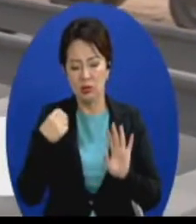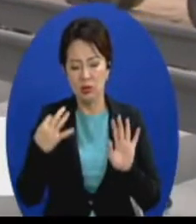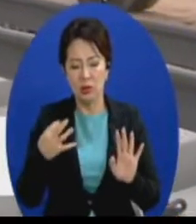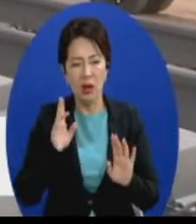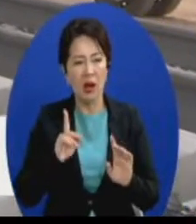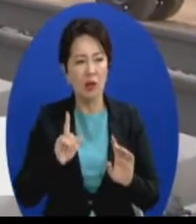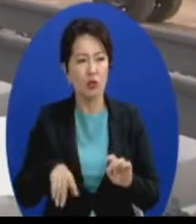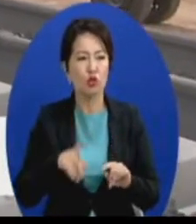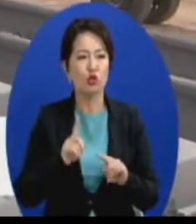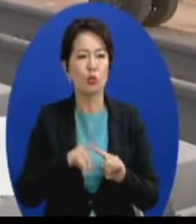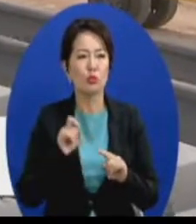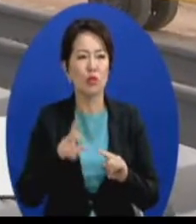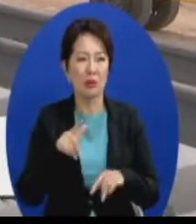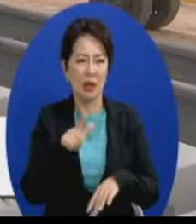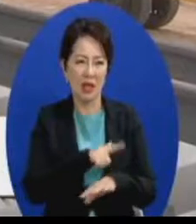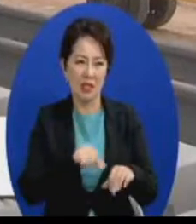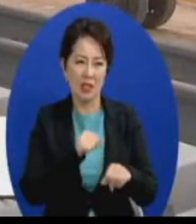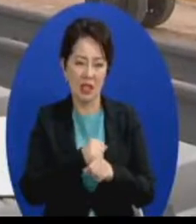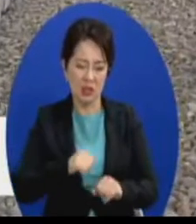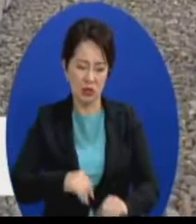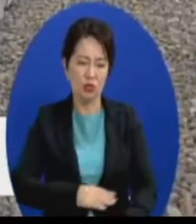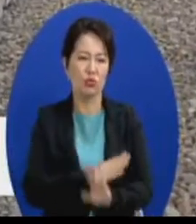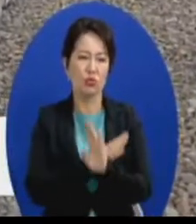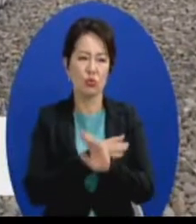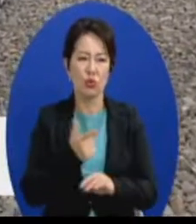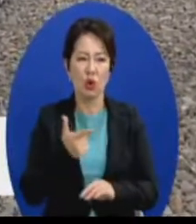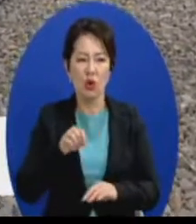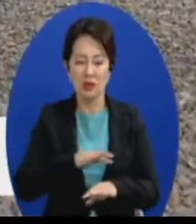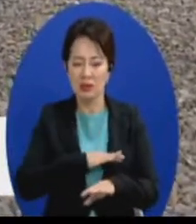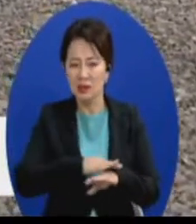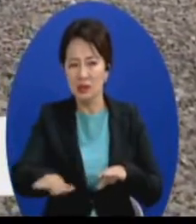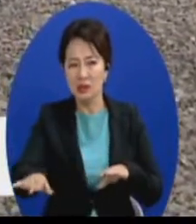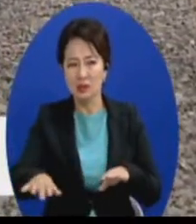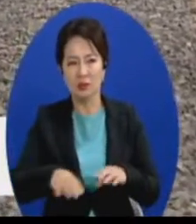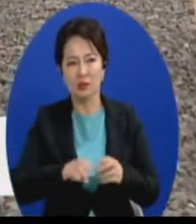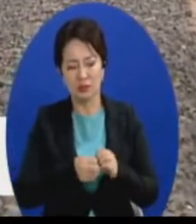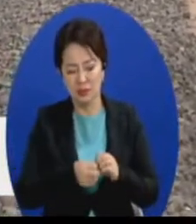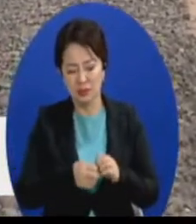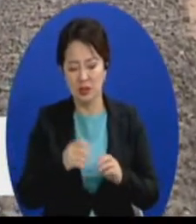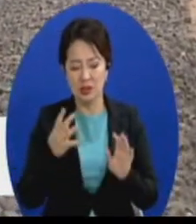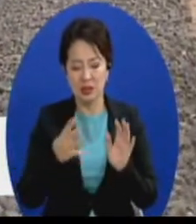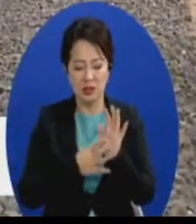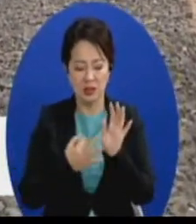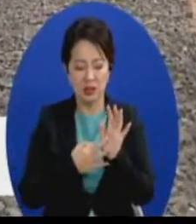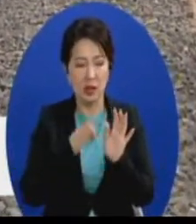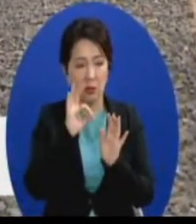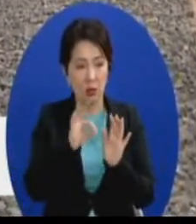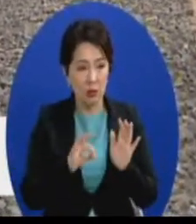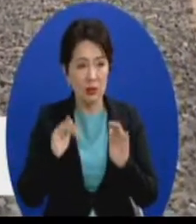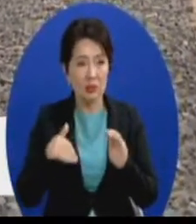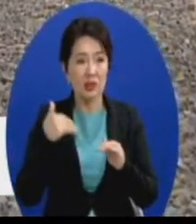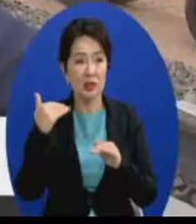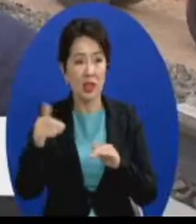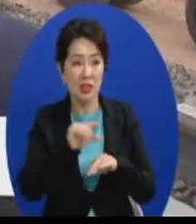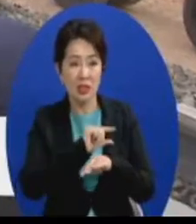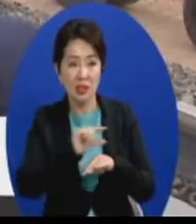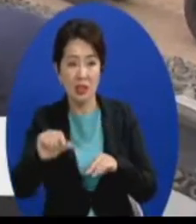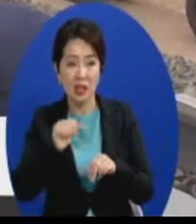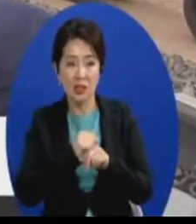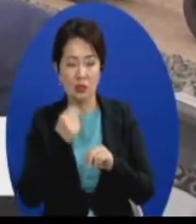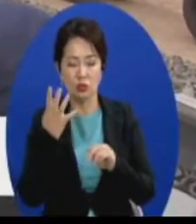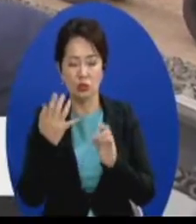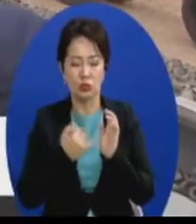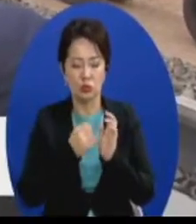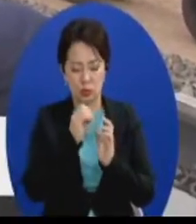төмөр замын газар шорооны ажил бүрэн дууссан байна. Гол замын доод үцсийн ажил 98%, дээд үцсийн ажил 46% үргэлжилж байгаа